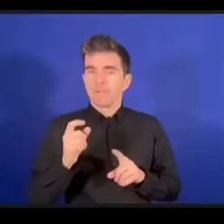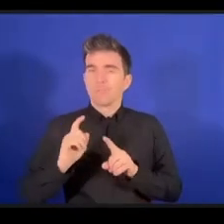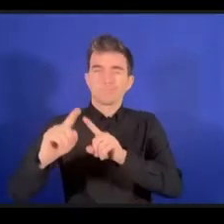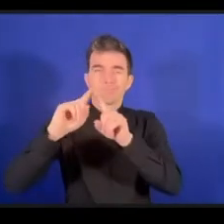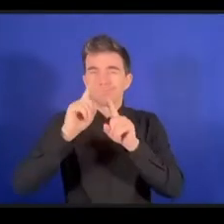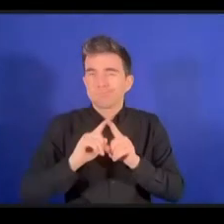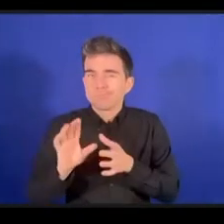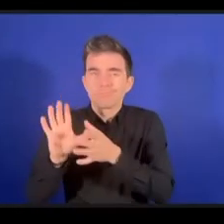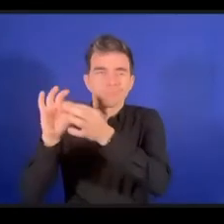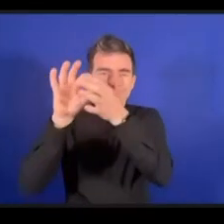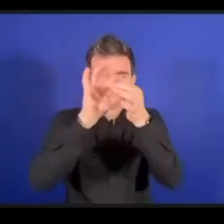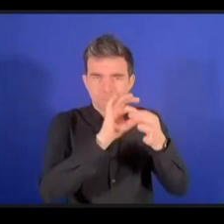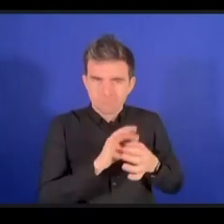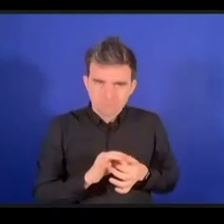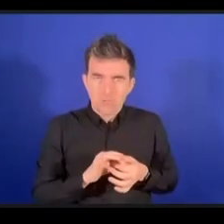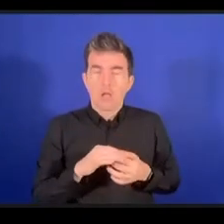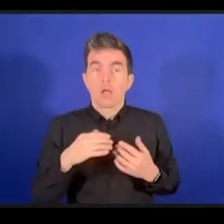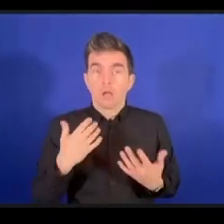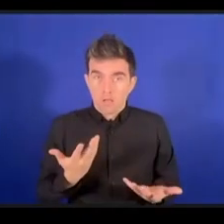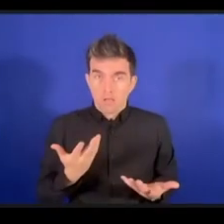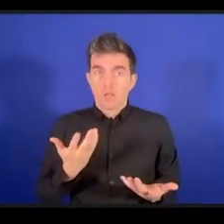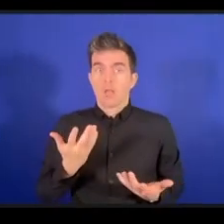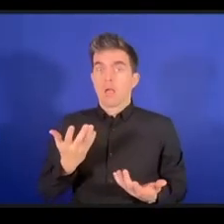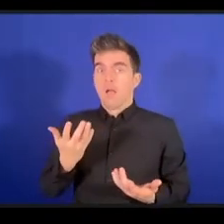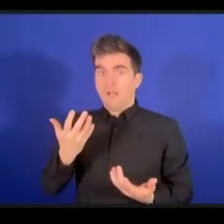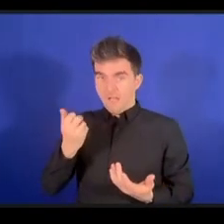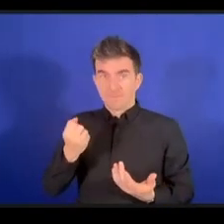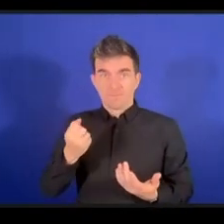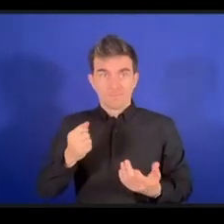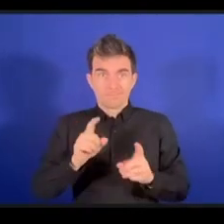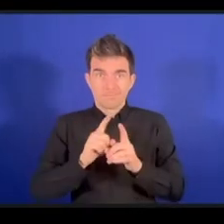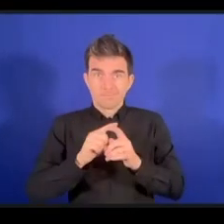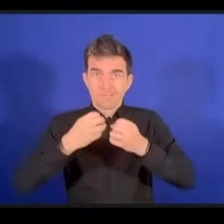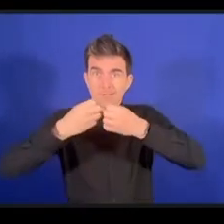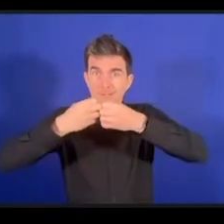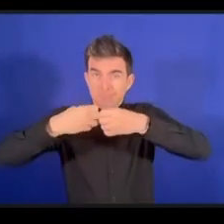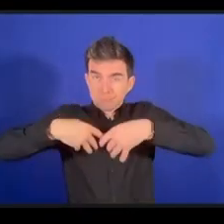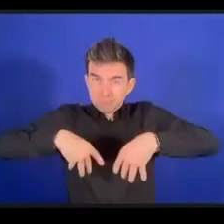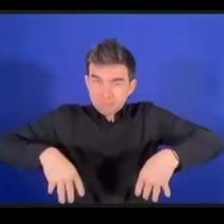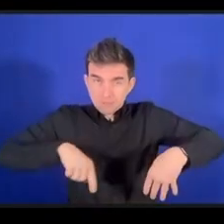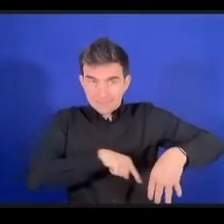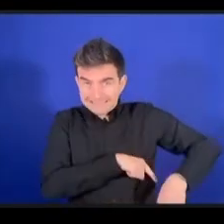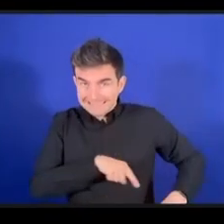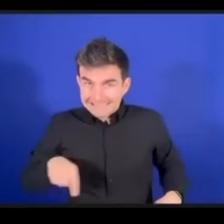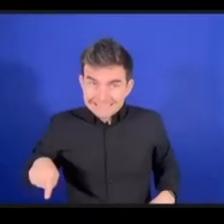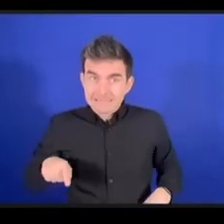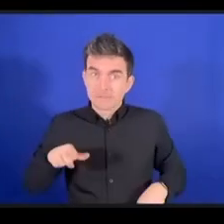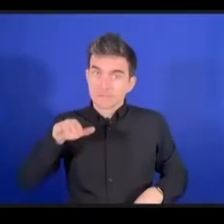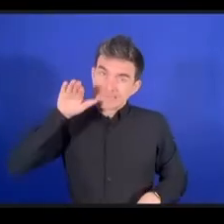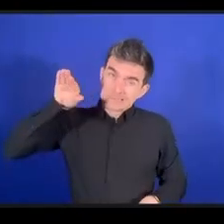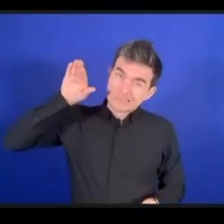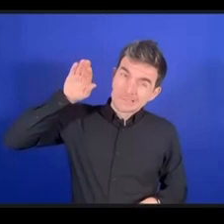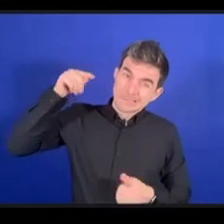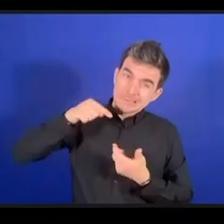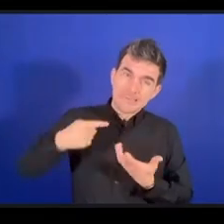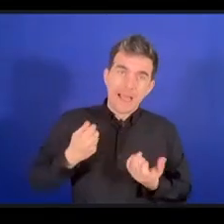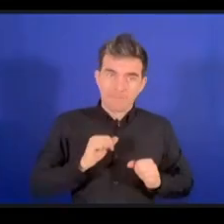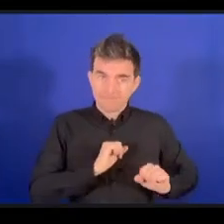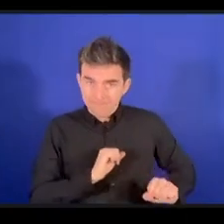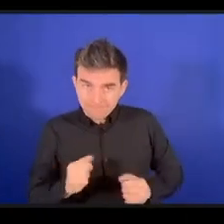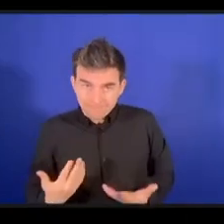从下而上，还有这个多利相关的参与治理啊，都是非常重要。